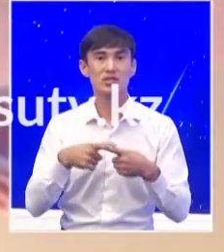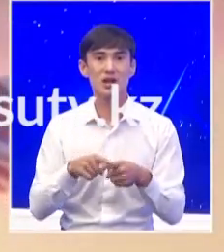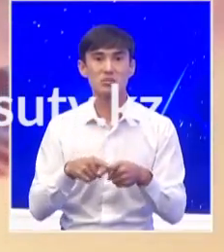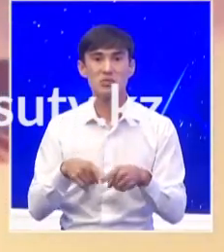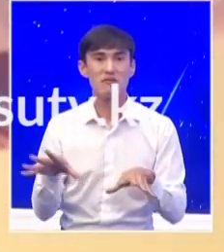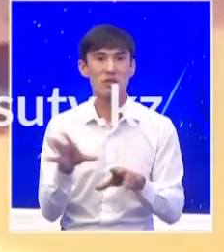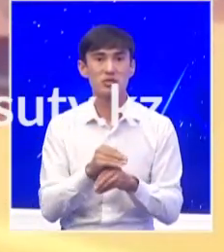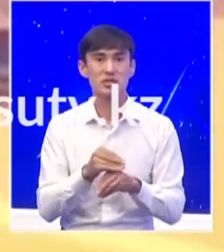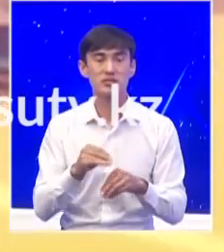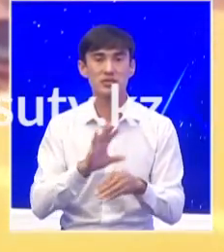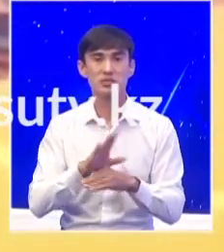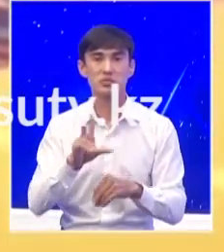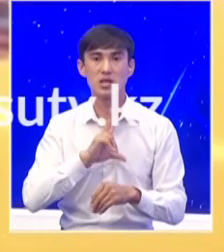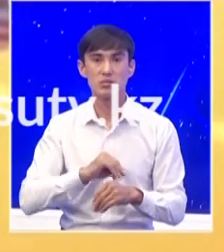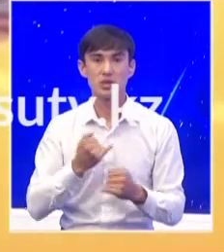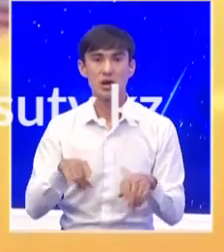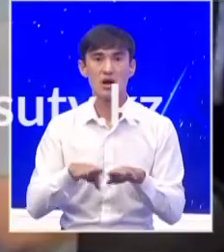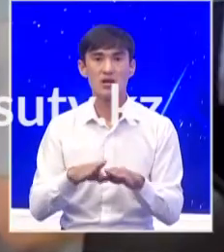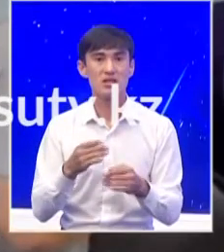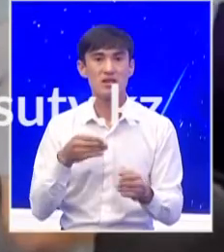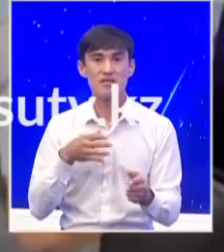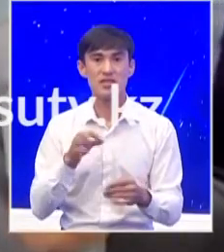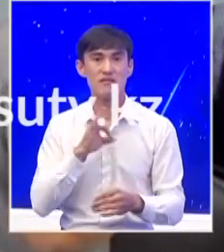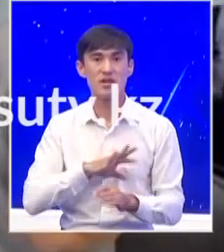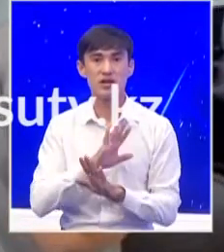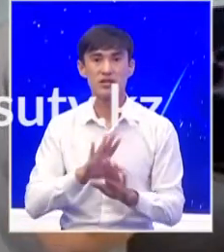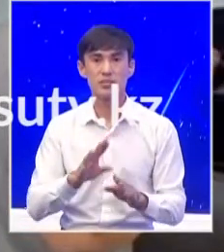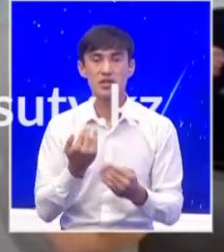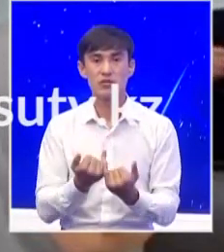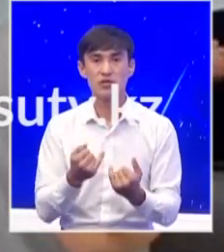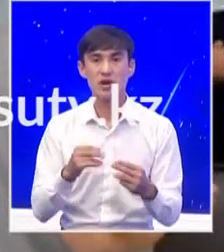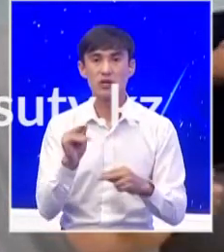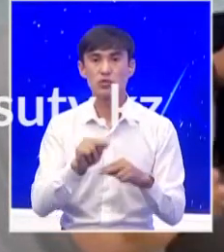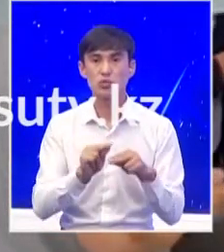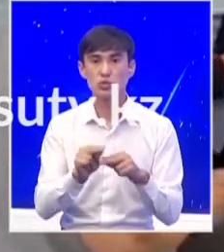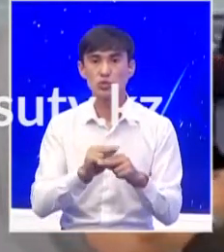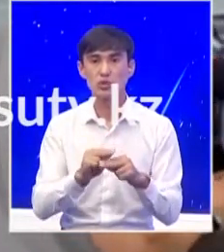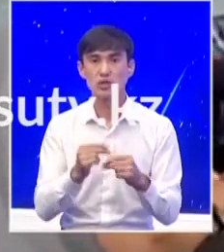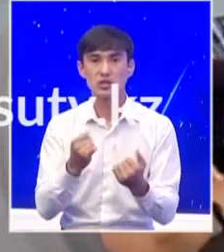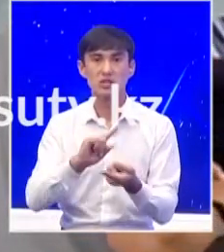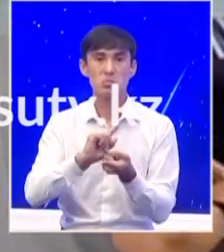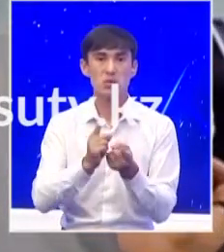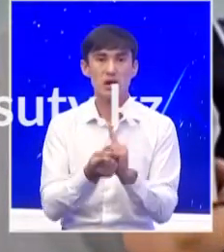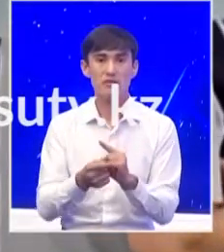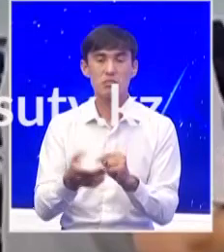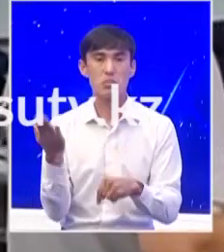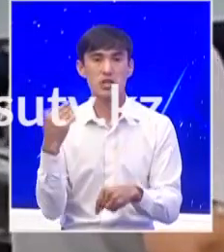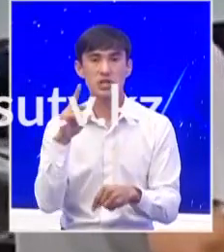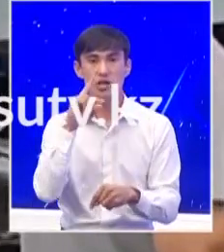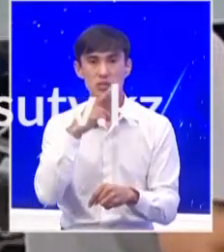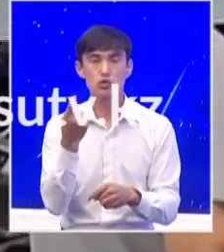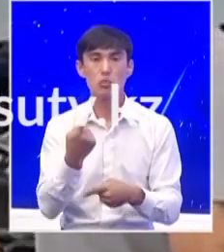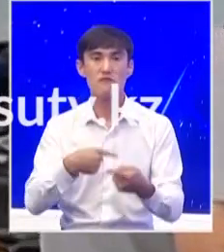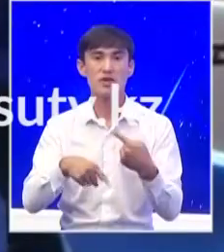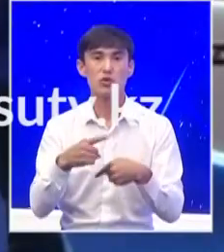перестали эксплуатировать, так как это оказалось невыгодным. Сегодня конструкторы всего мира пытаются исправить прежние ошибки, чтобы